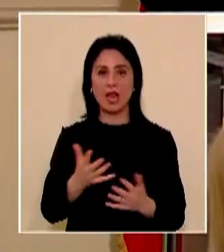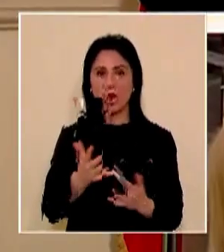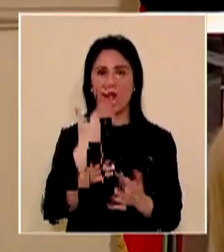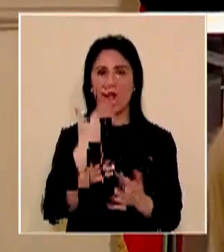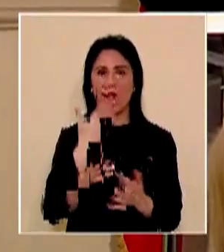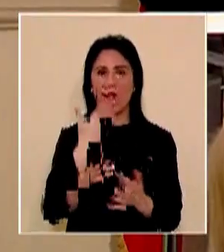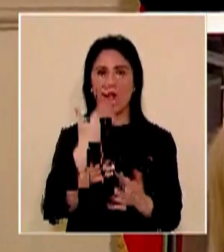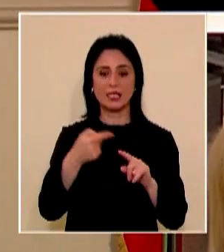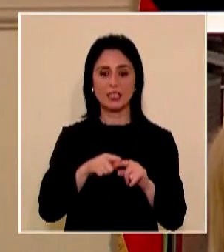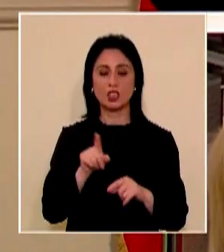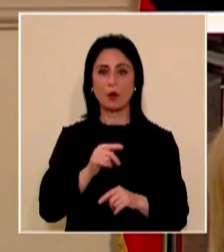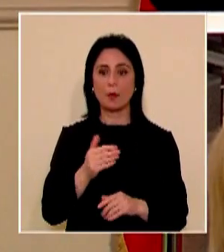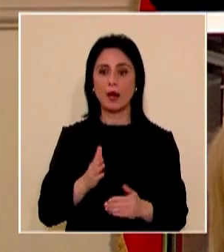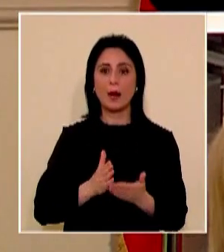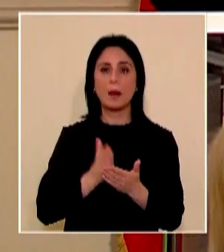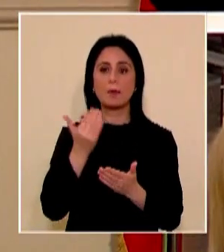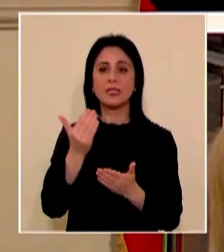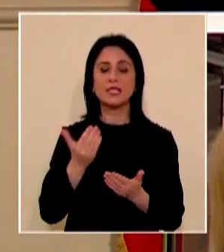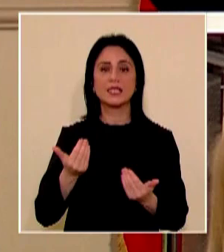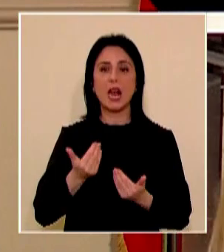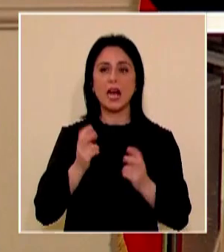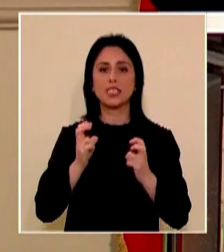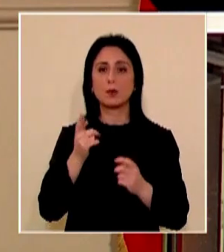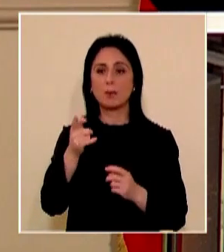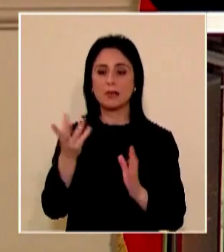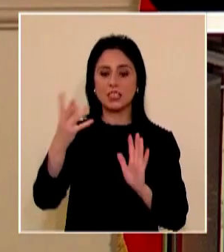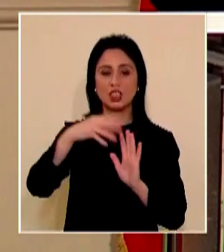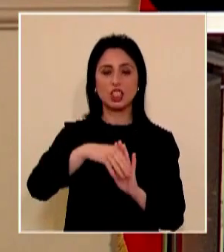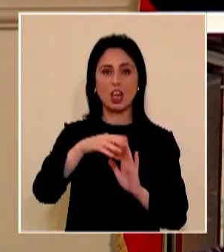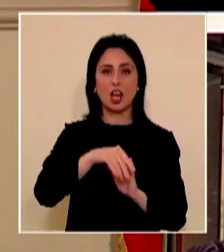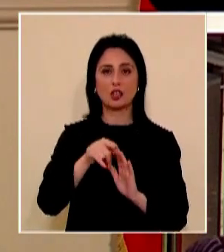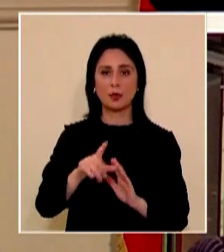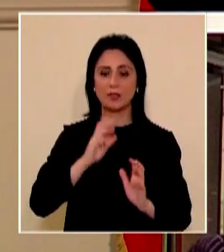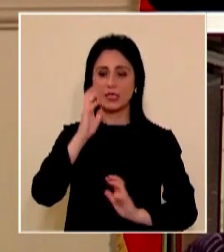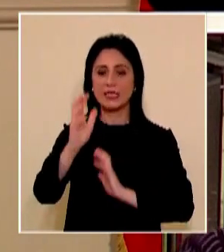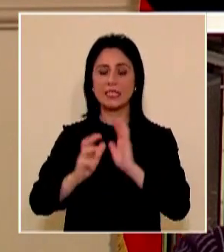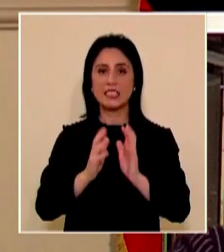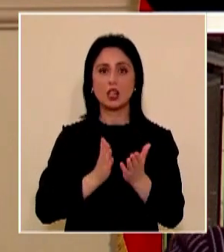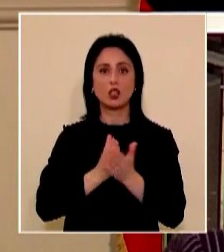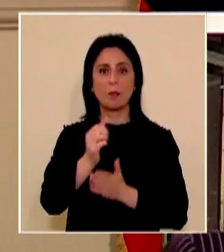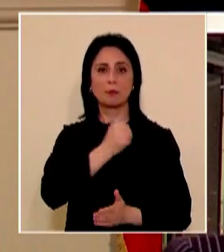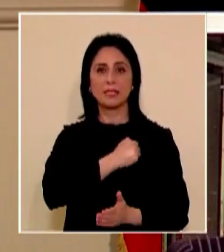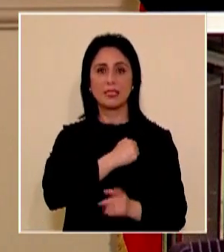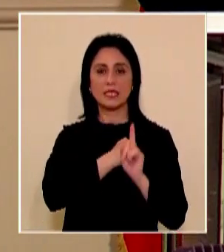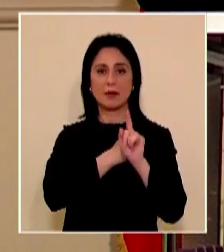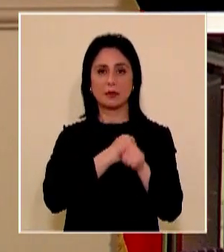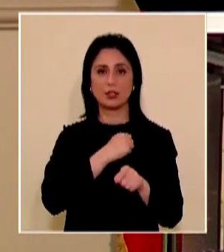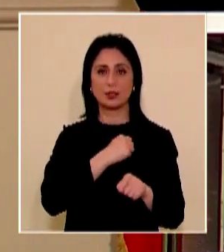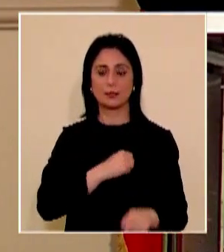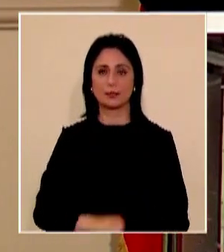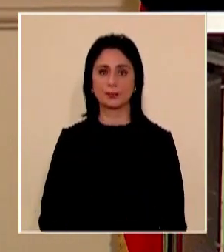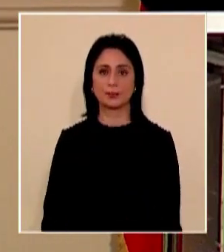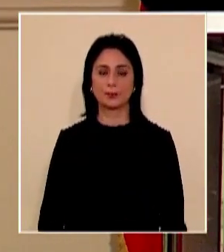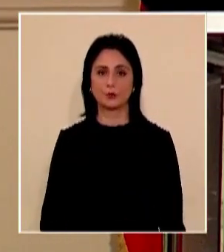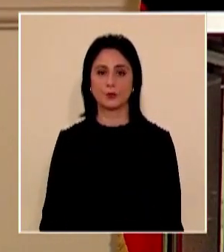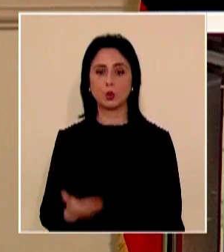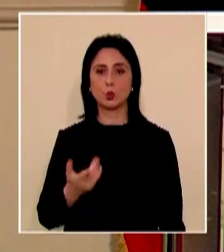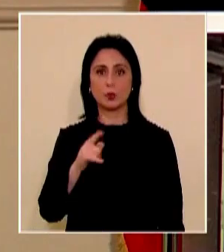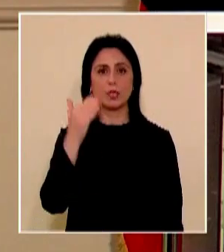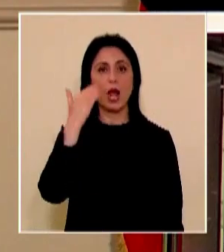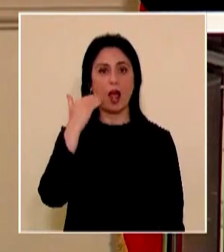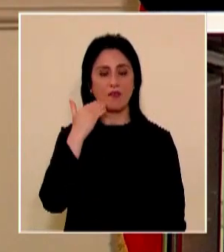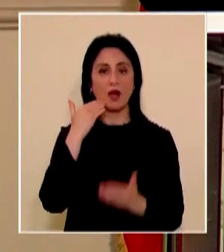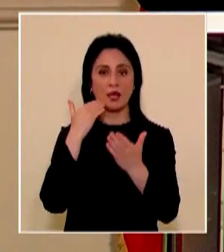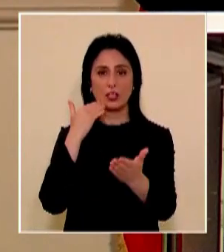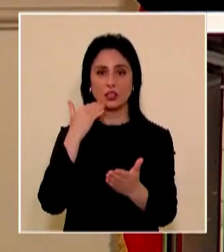poprzez obecność i bardzo, bardzo dobrą służbę żołnierzy gruzińskich w Afganistanie, ramię